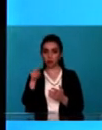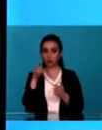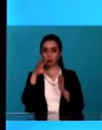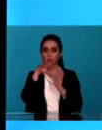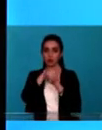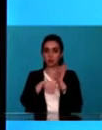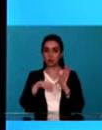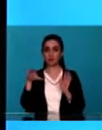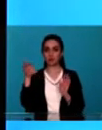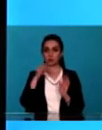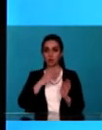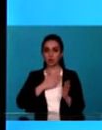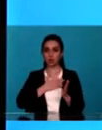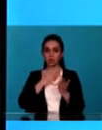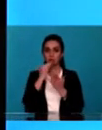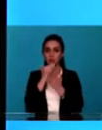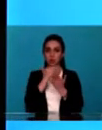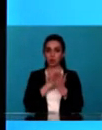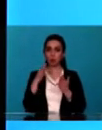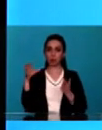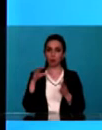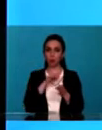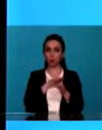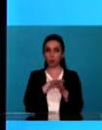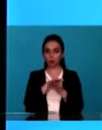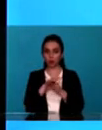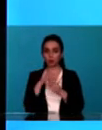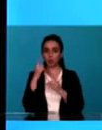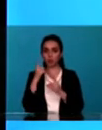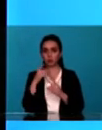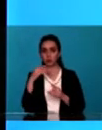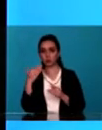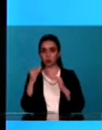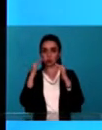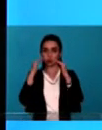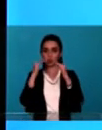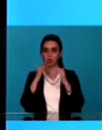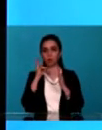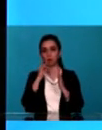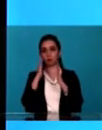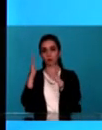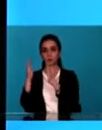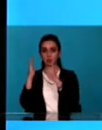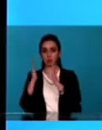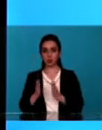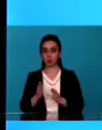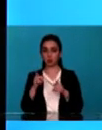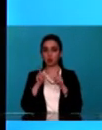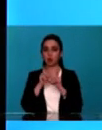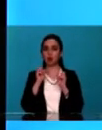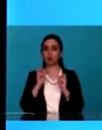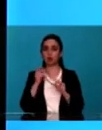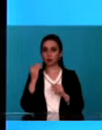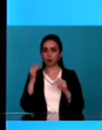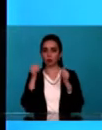нем все наши списки, которые полностью у нас идут в одну строчку или в один столбец. Но как они располагаются